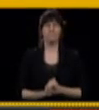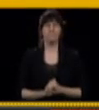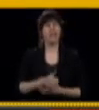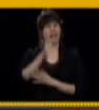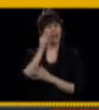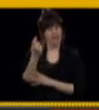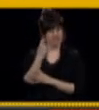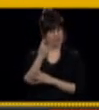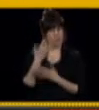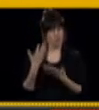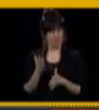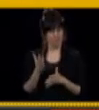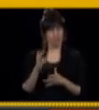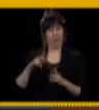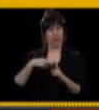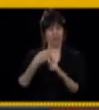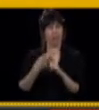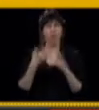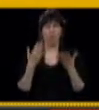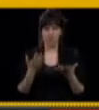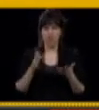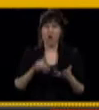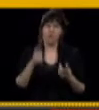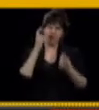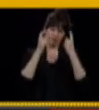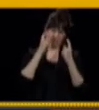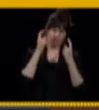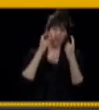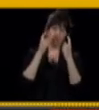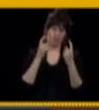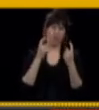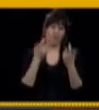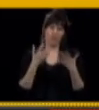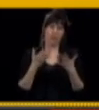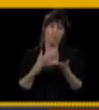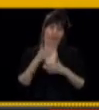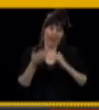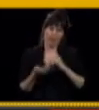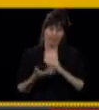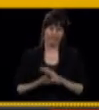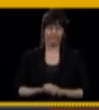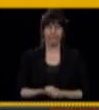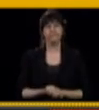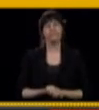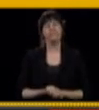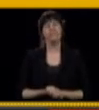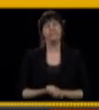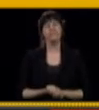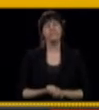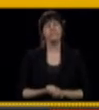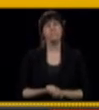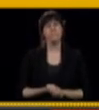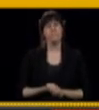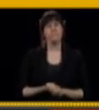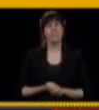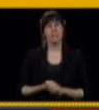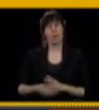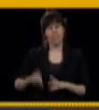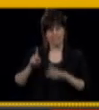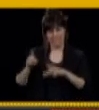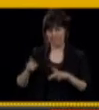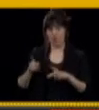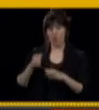hier je suis plus y penser cette nuit les gens qui continuent de travailler puis qui gagnent